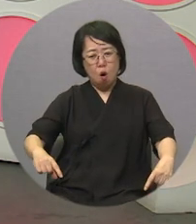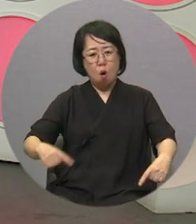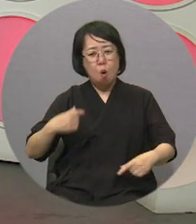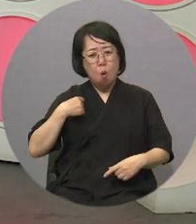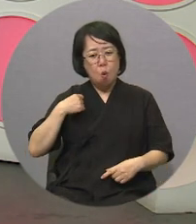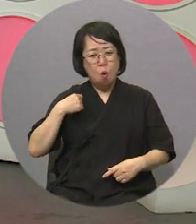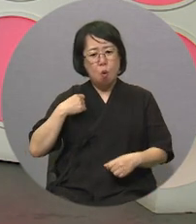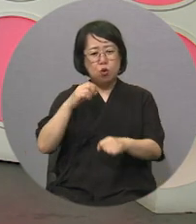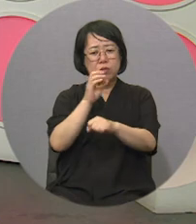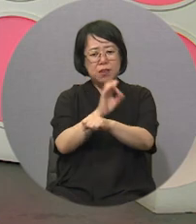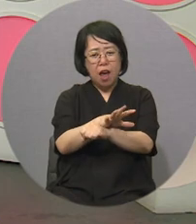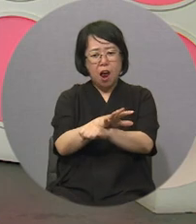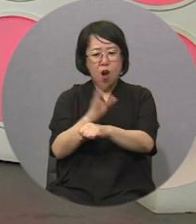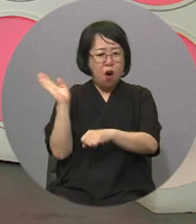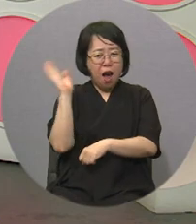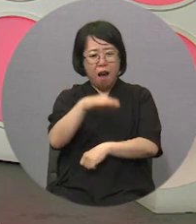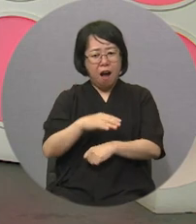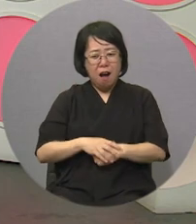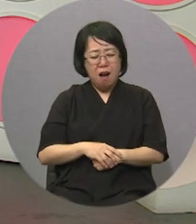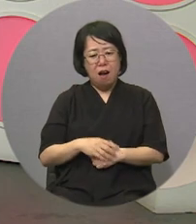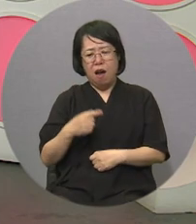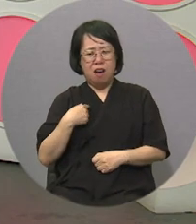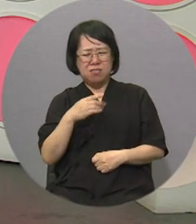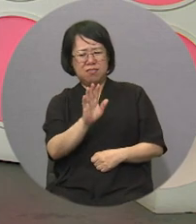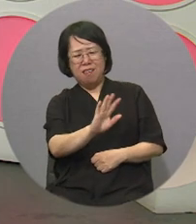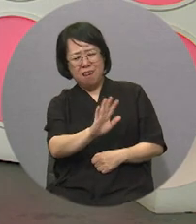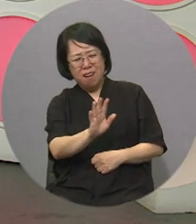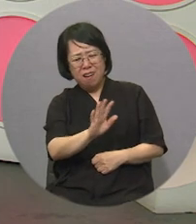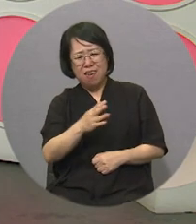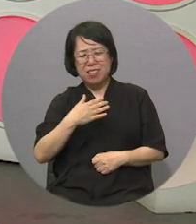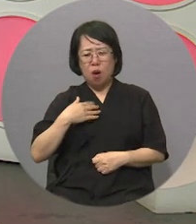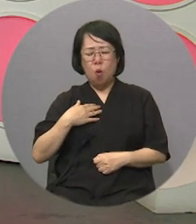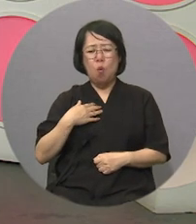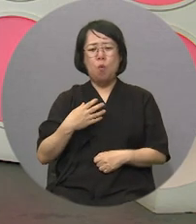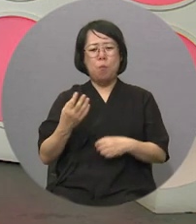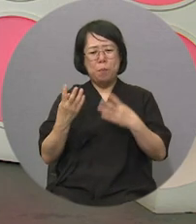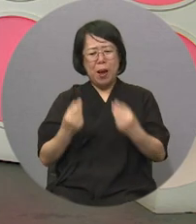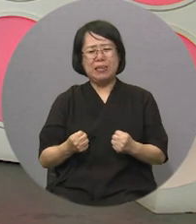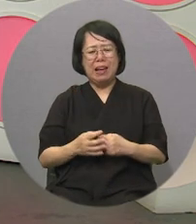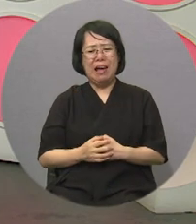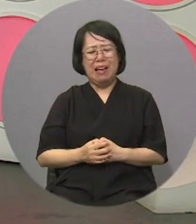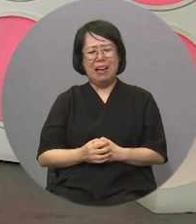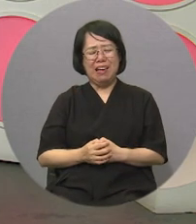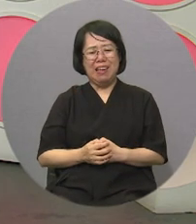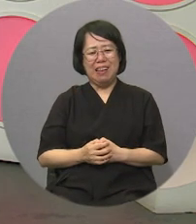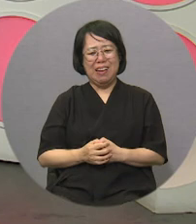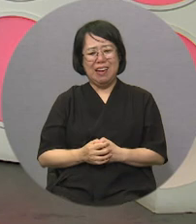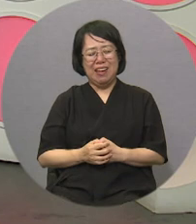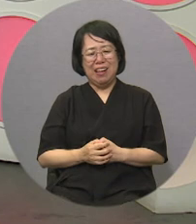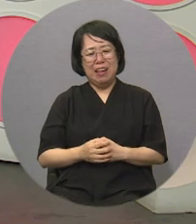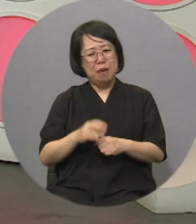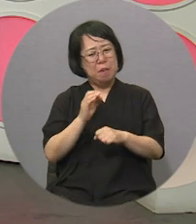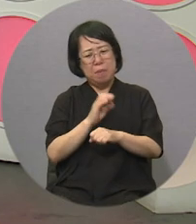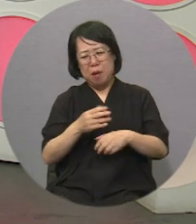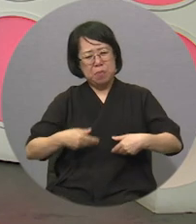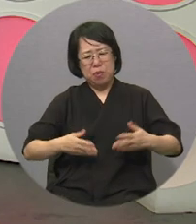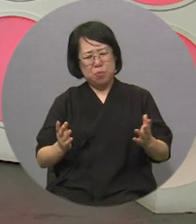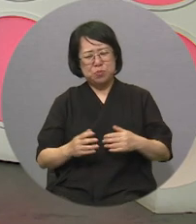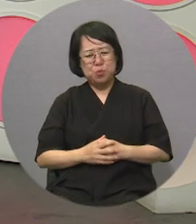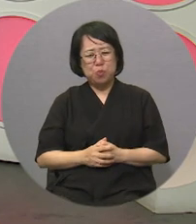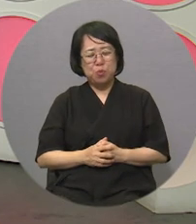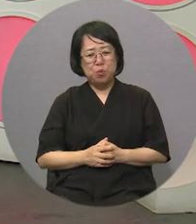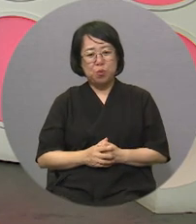아이 엄마 나 옷 많아 괜찮아라고 사양을 거절을 했고요 뒤